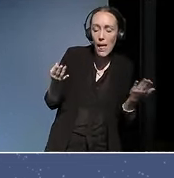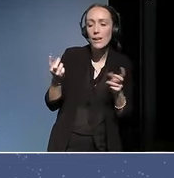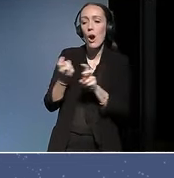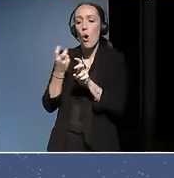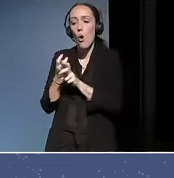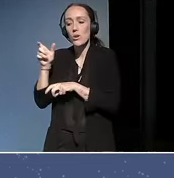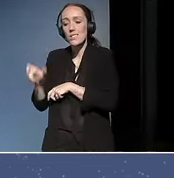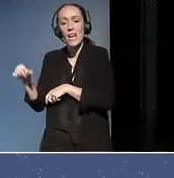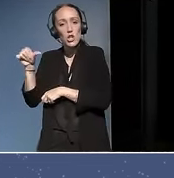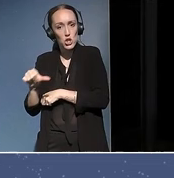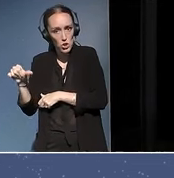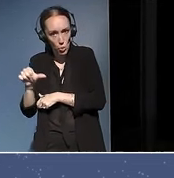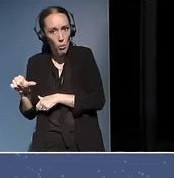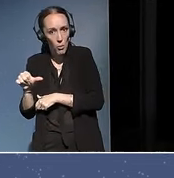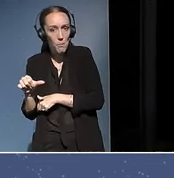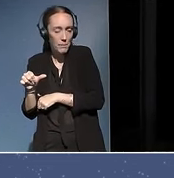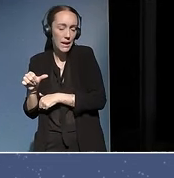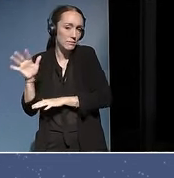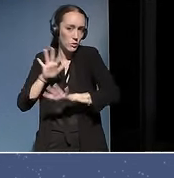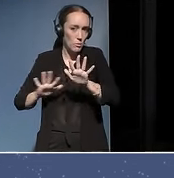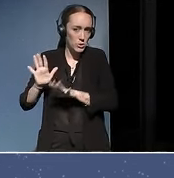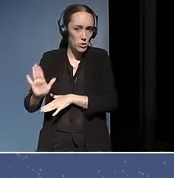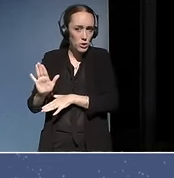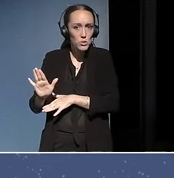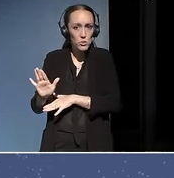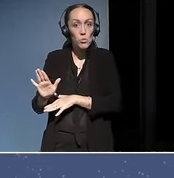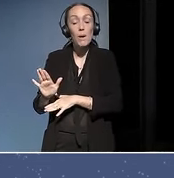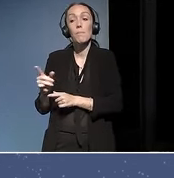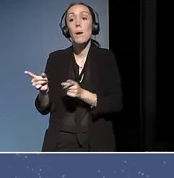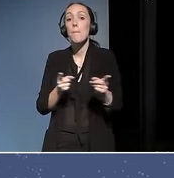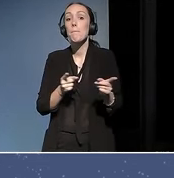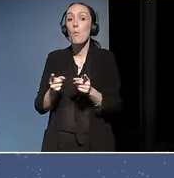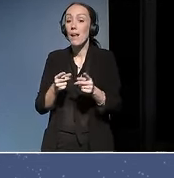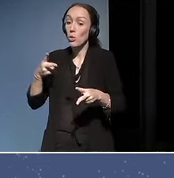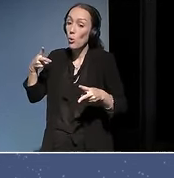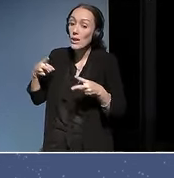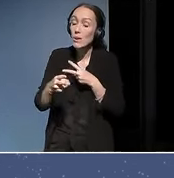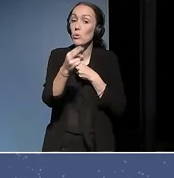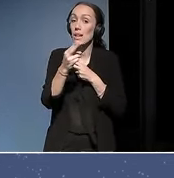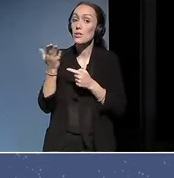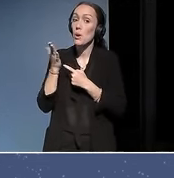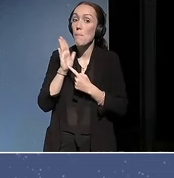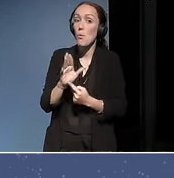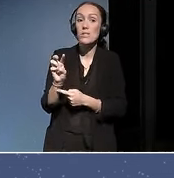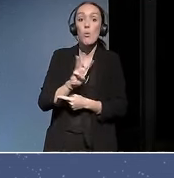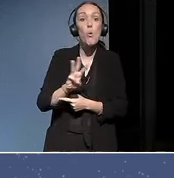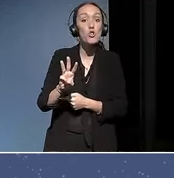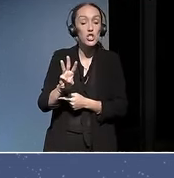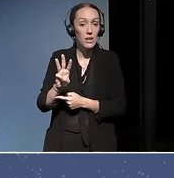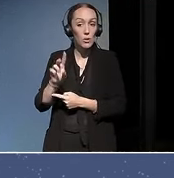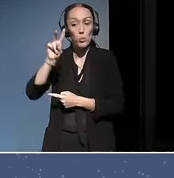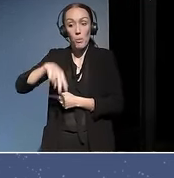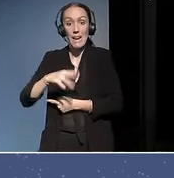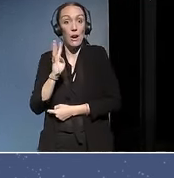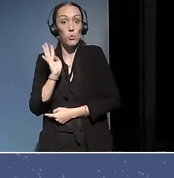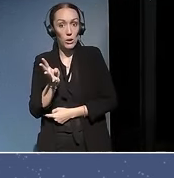in contemporanea all'inaugurazione della mostra a Washington nel 2014 pubblichiamo